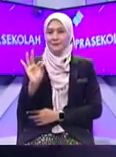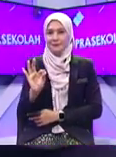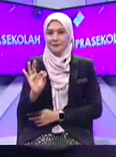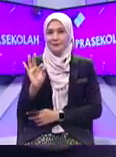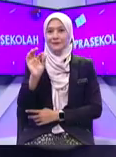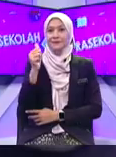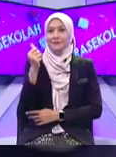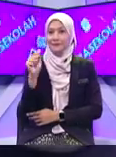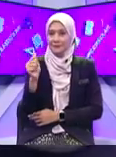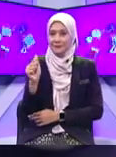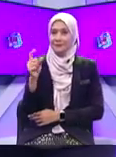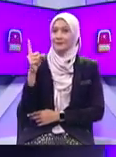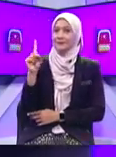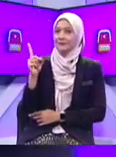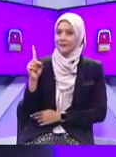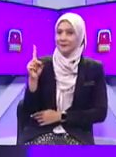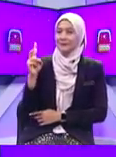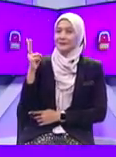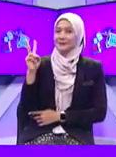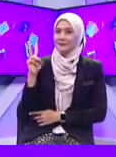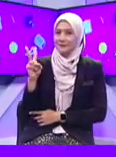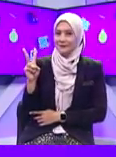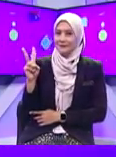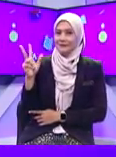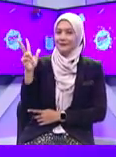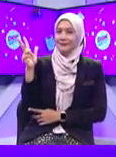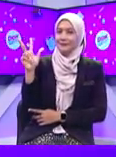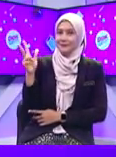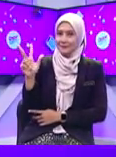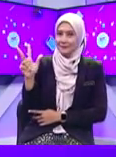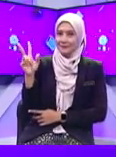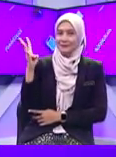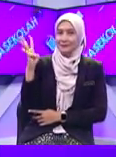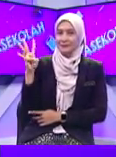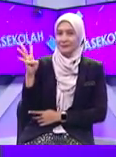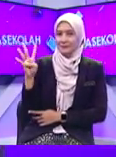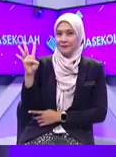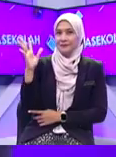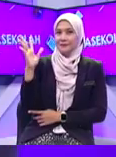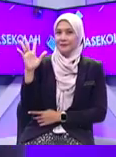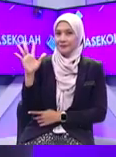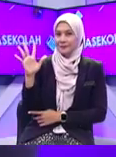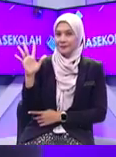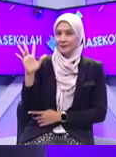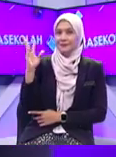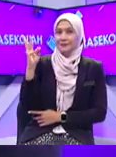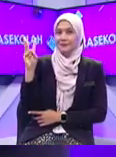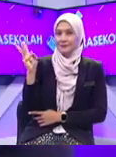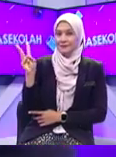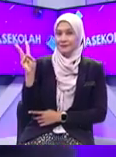9 10 11 12 13 14 15